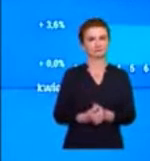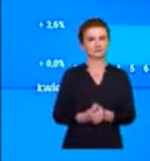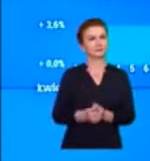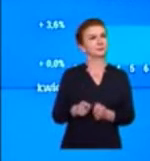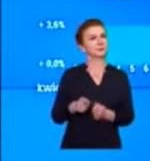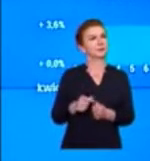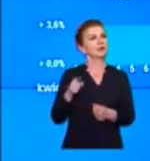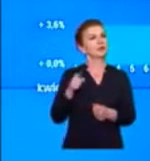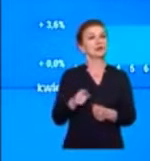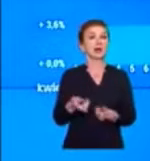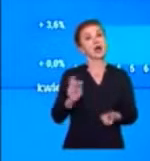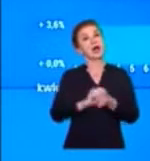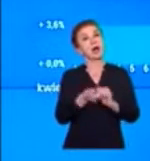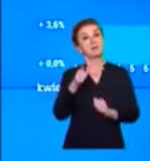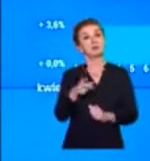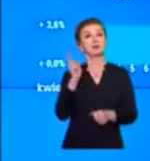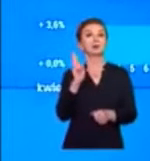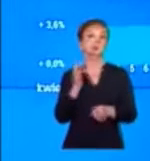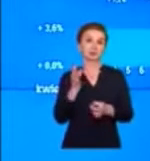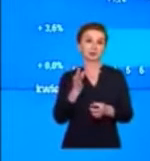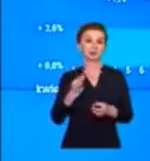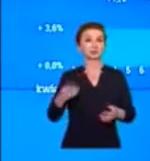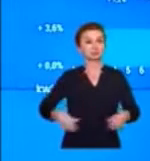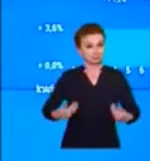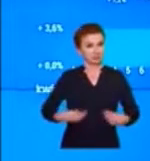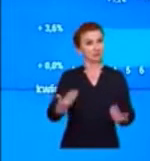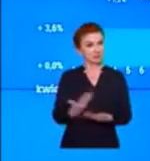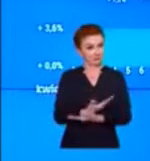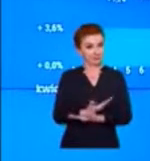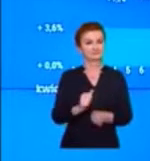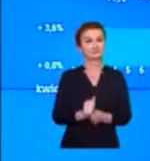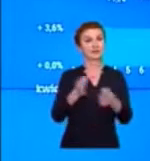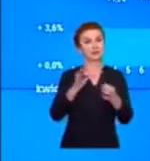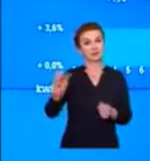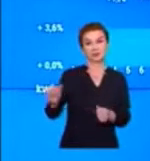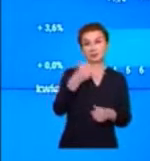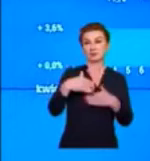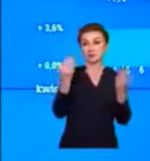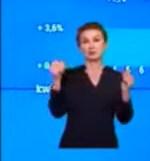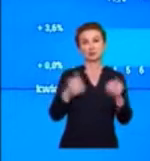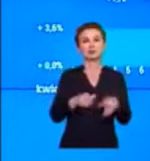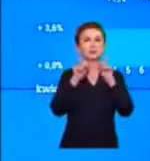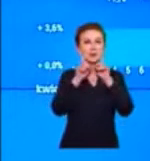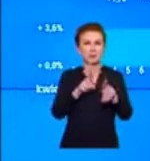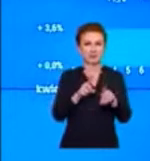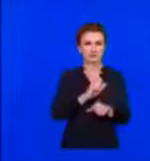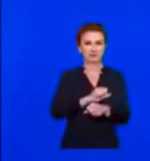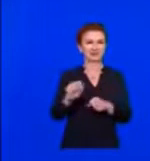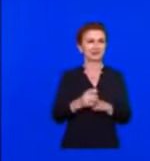versus te, które wyzdrowiały. To pierwszy taki dzień, w którym możemy powiedzieć, że rzeczywiście